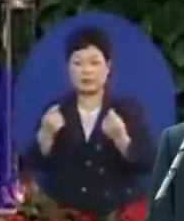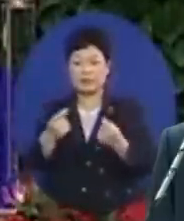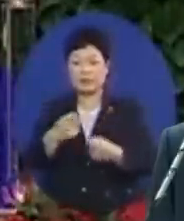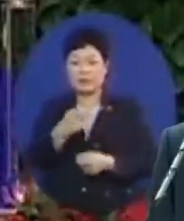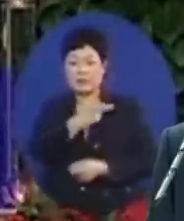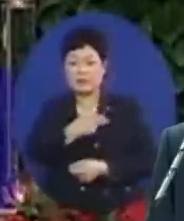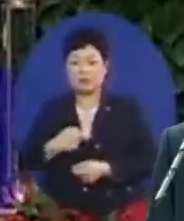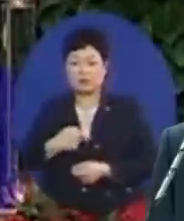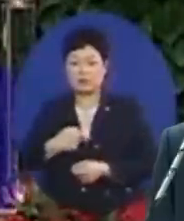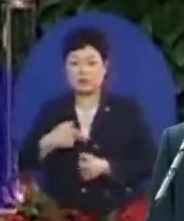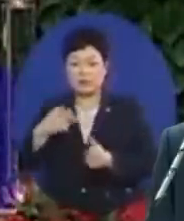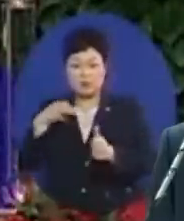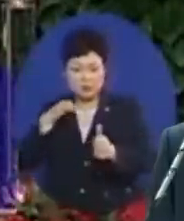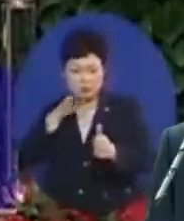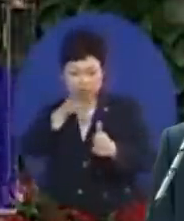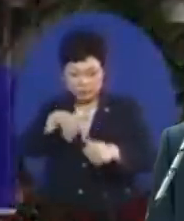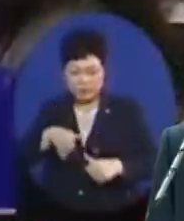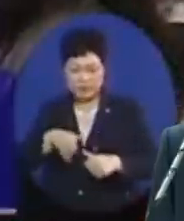열두 제자를 부르사